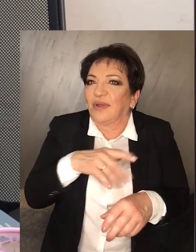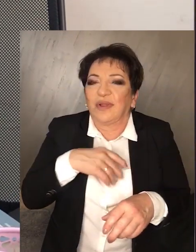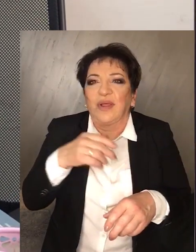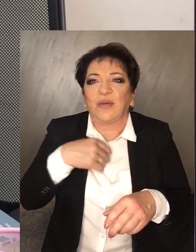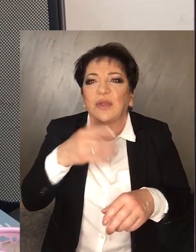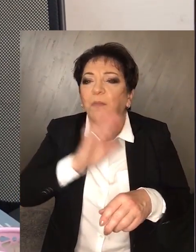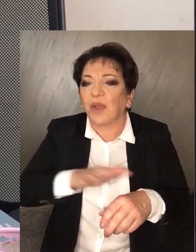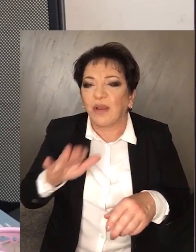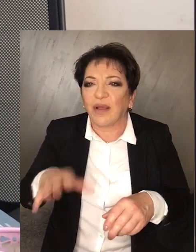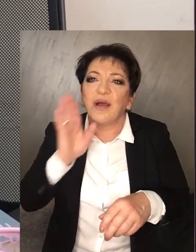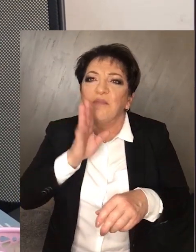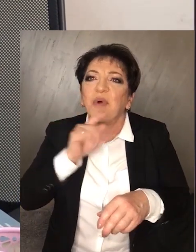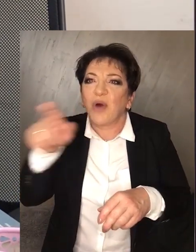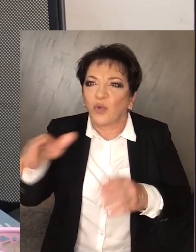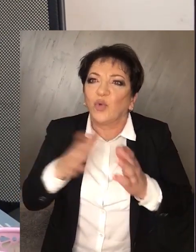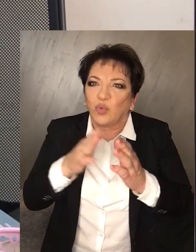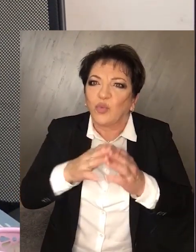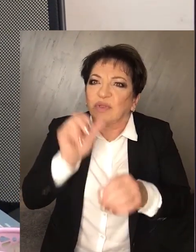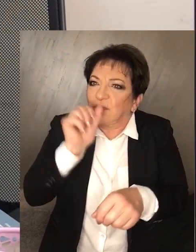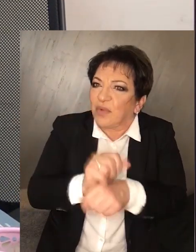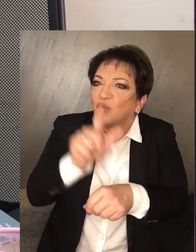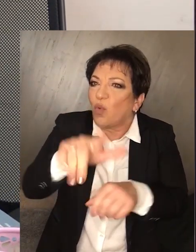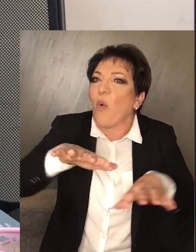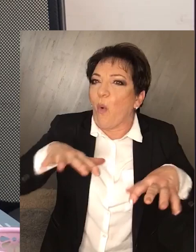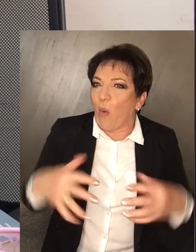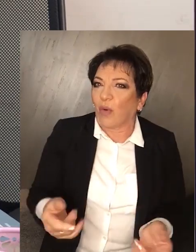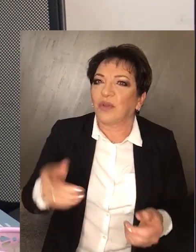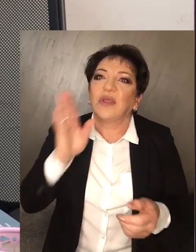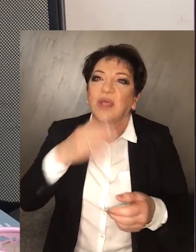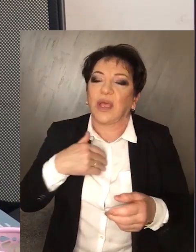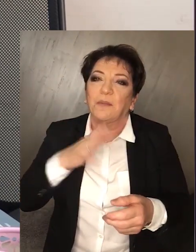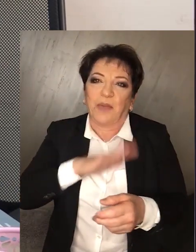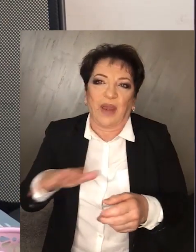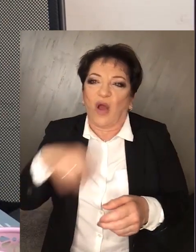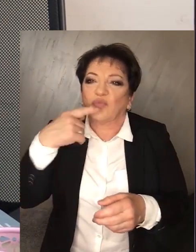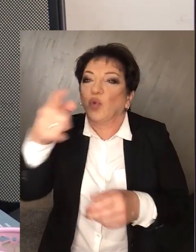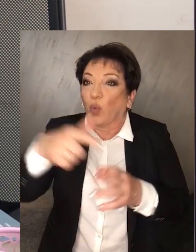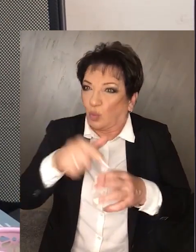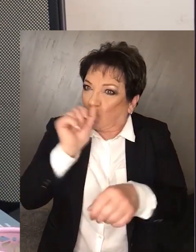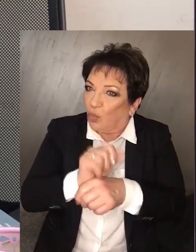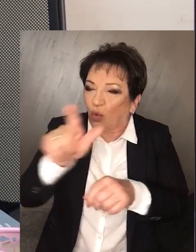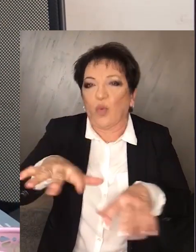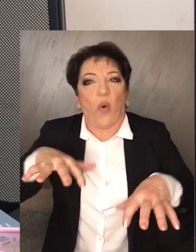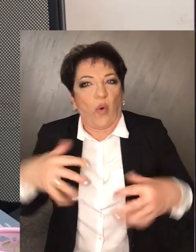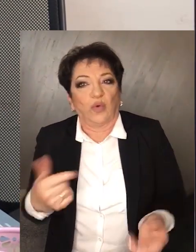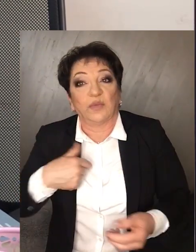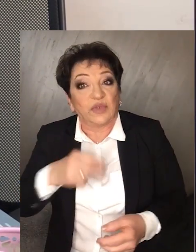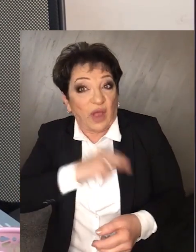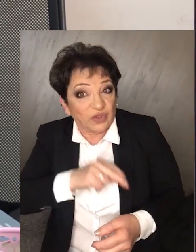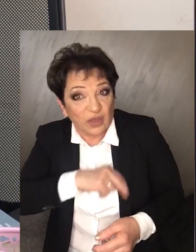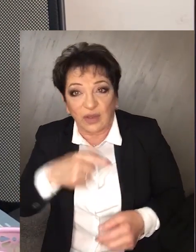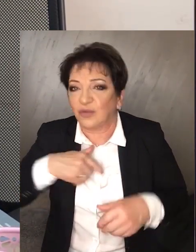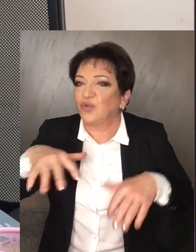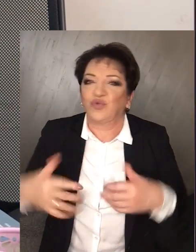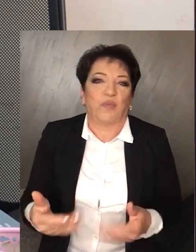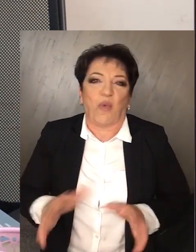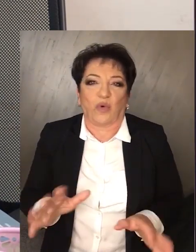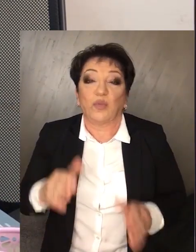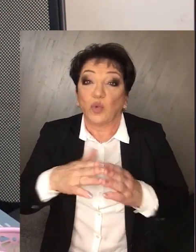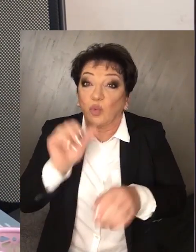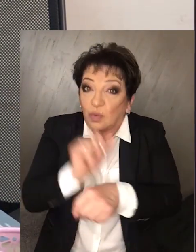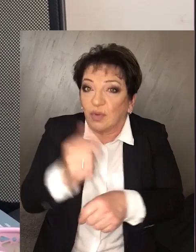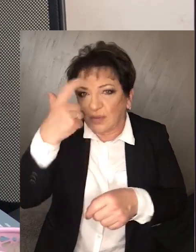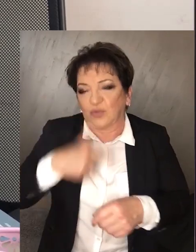զարմանում էի, հիմա չէ, որտեվ այս իմ համար էլ է հարց եղել։ Բոլորն ասում են, իմ երեխեք ինձ ասում են, մամա, տունն ես մնացել, որ հոգնել ես, տունն